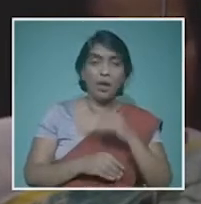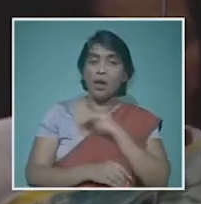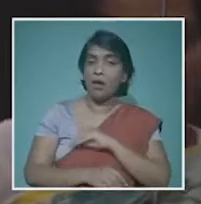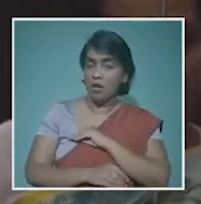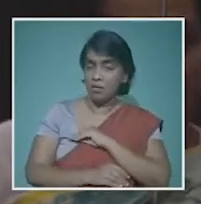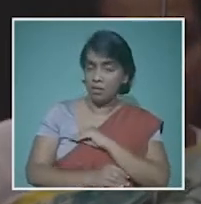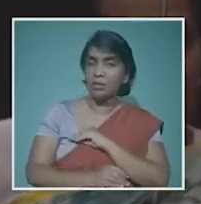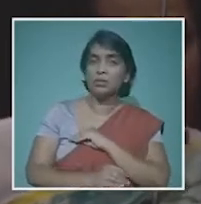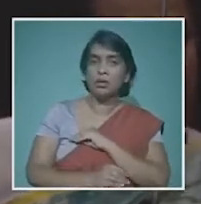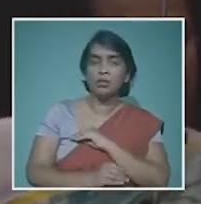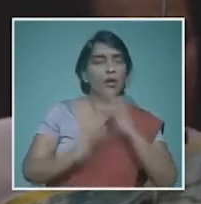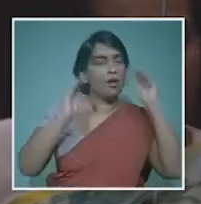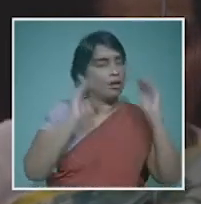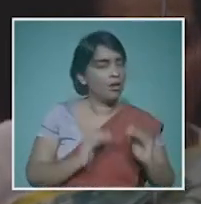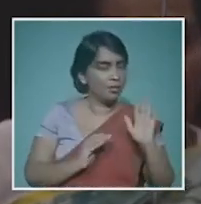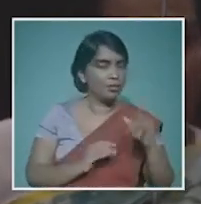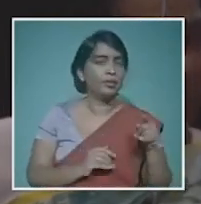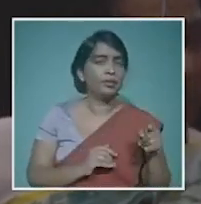තත්ත්වය පහළට යෑම සිදුවේ.